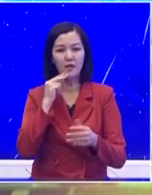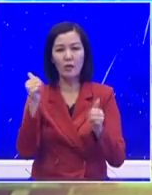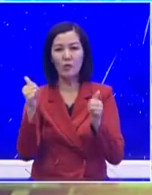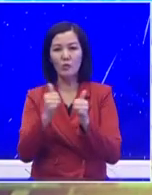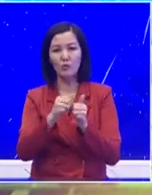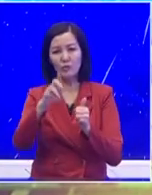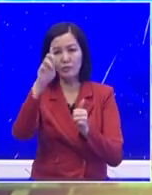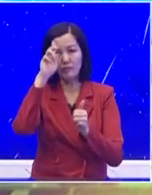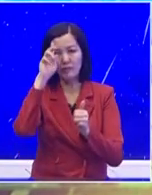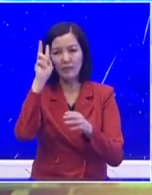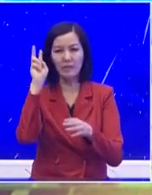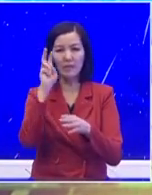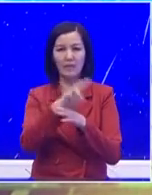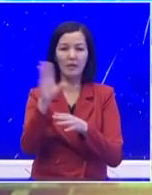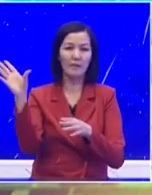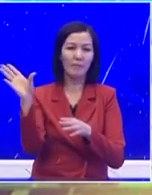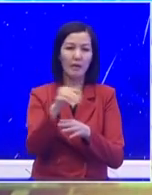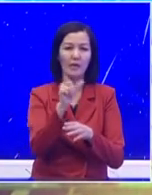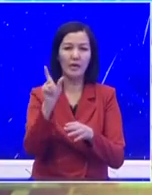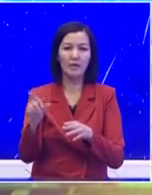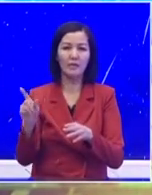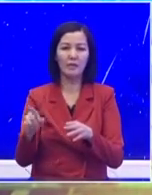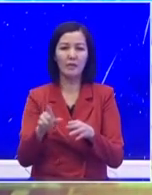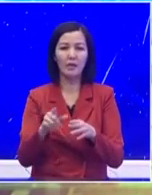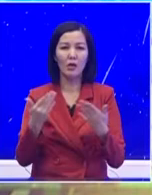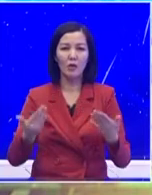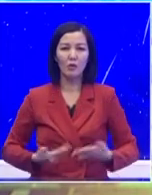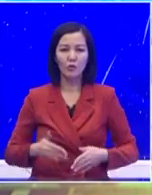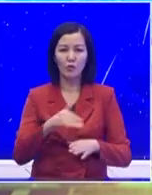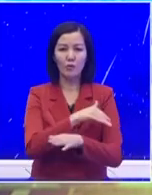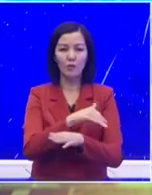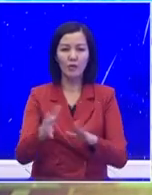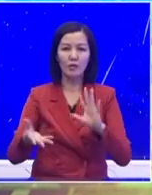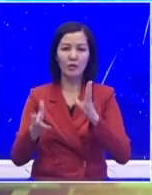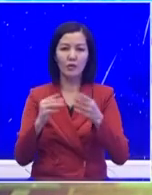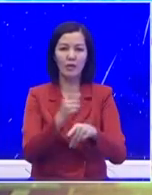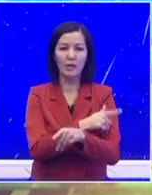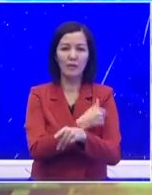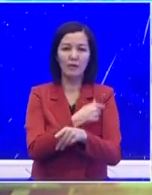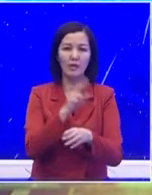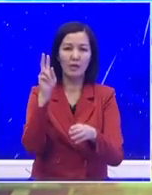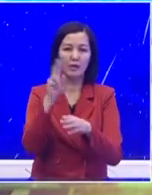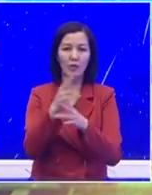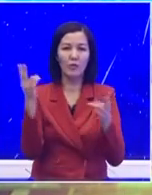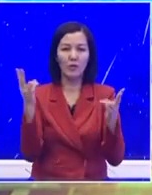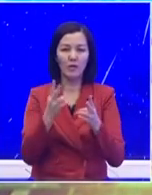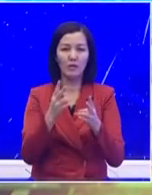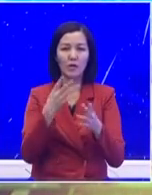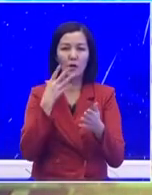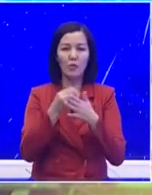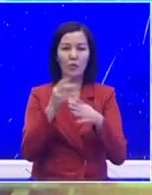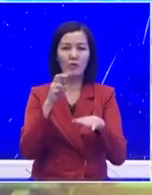және оған көршілес елдерден келген барлық азаматтар тұрғылықты мекен жайы бойынша емханаға келуі керек